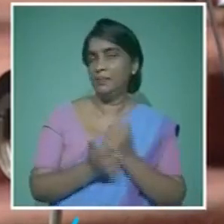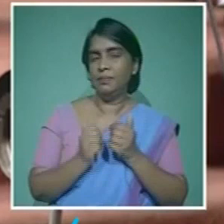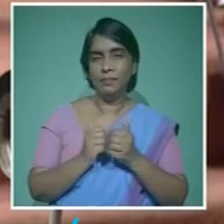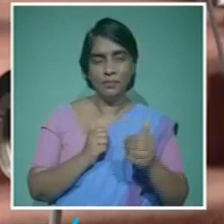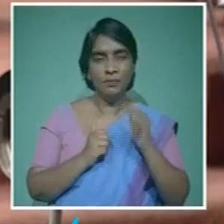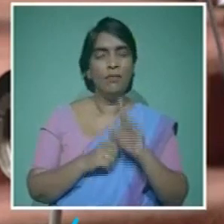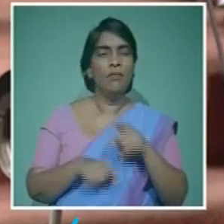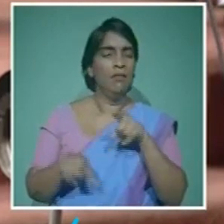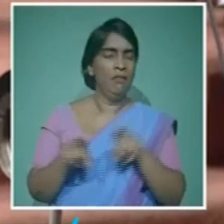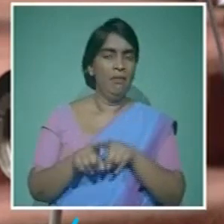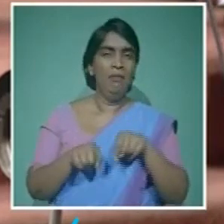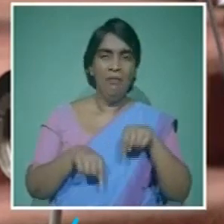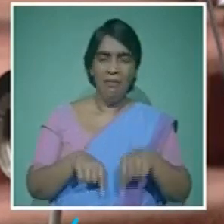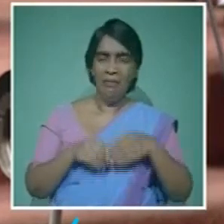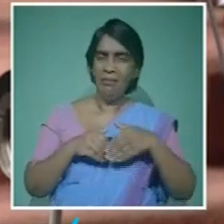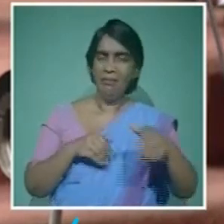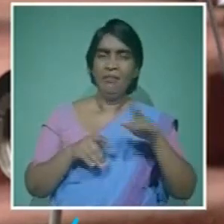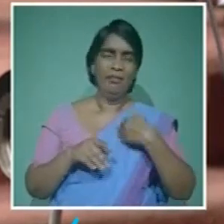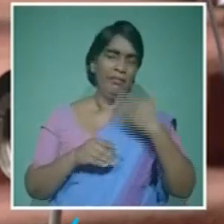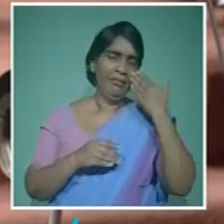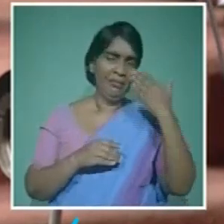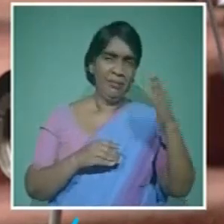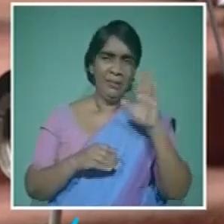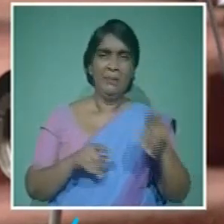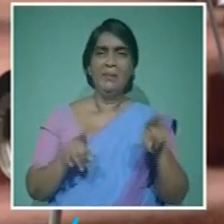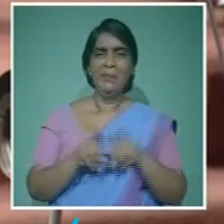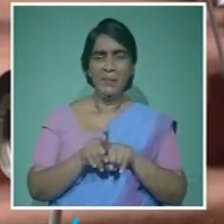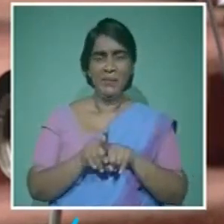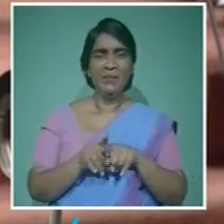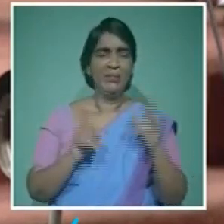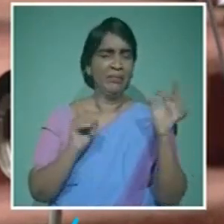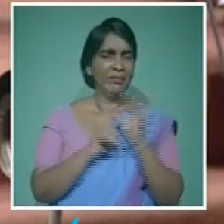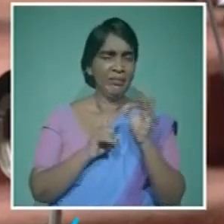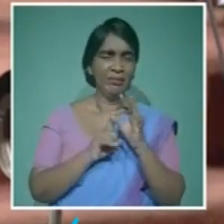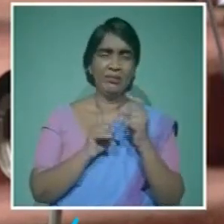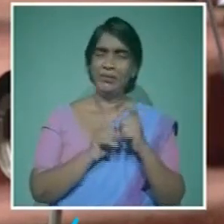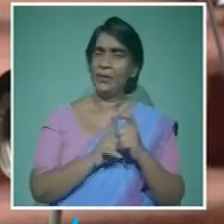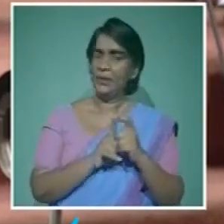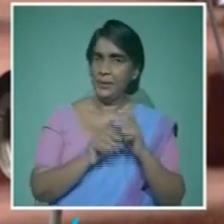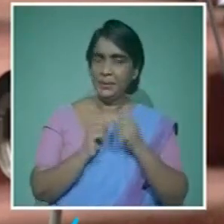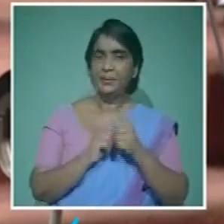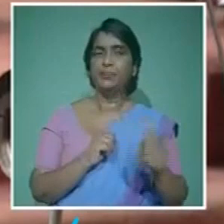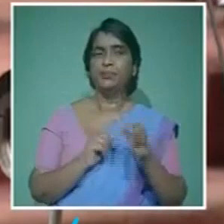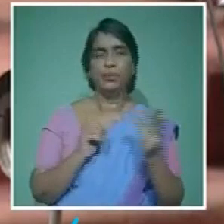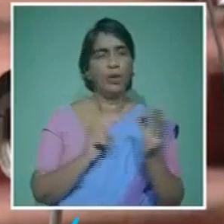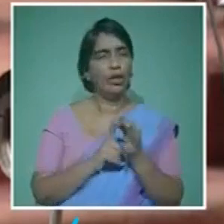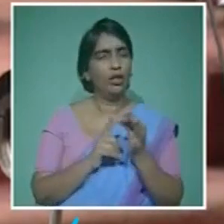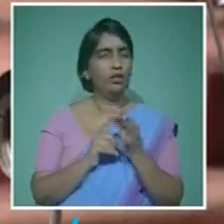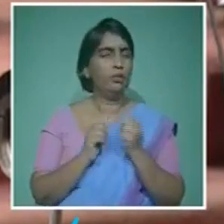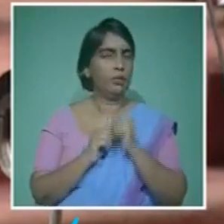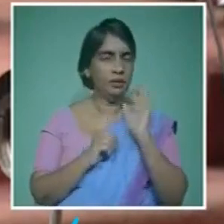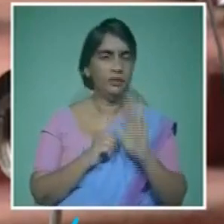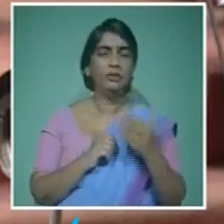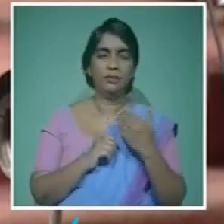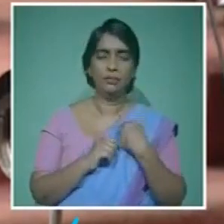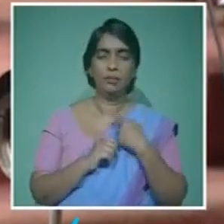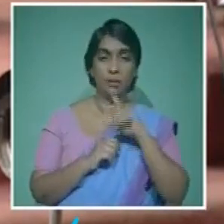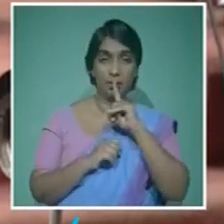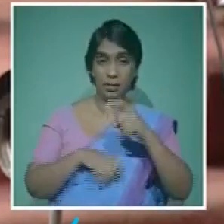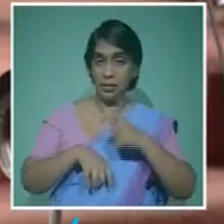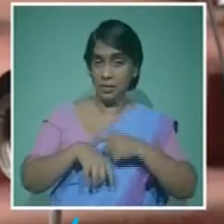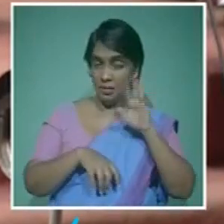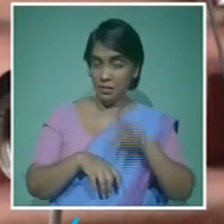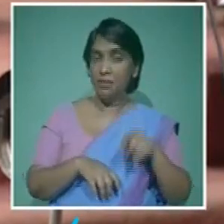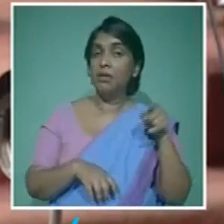அவர்களும் கூட இந்த வறுமை கோட்டுக்கு கீழே தள்ளப்பட்டிருக்கின்றார்கள். நான் பலருடன் கதைக்கின்ற போது அவர்கள் வெட்கத்தை